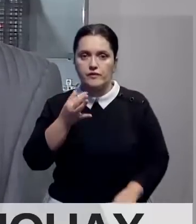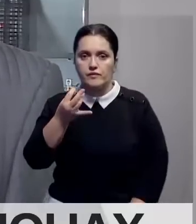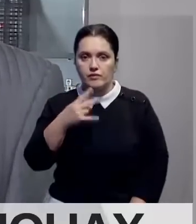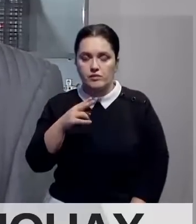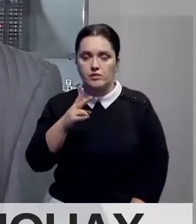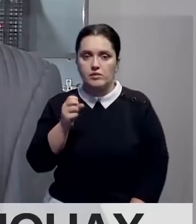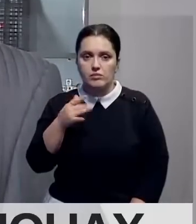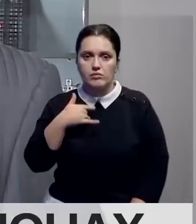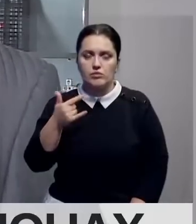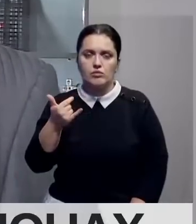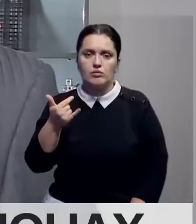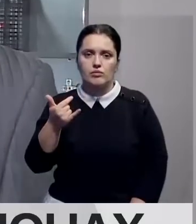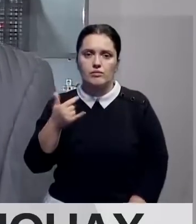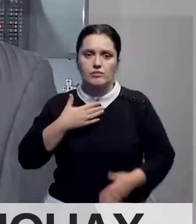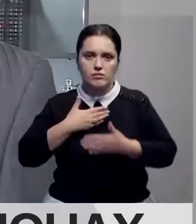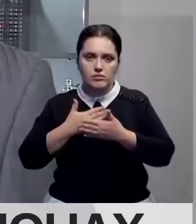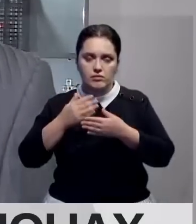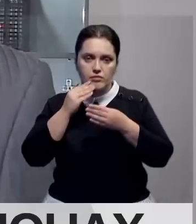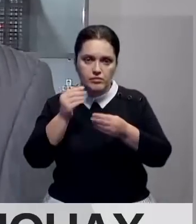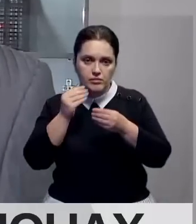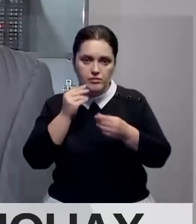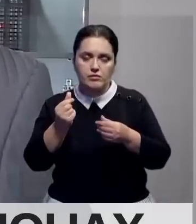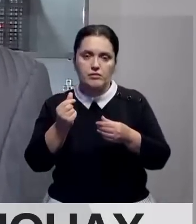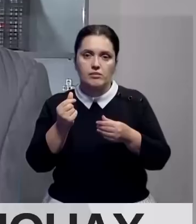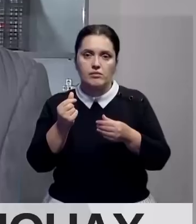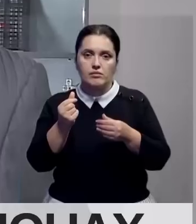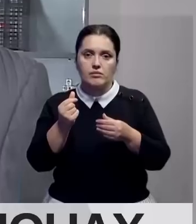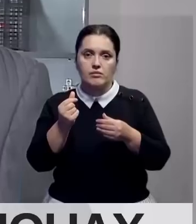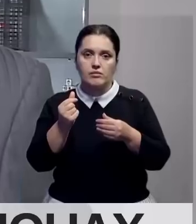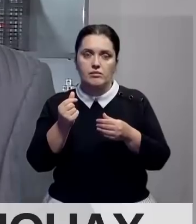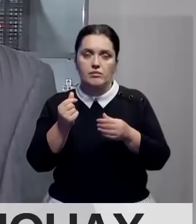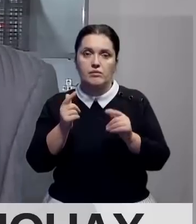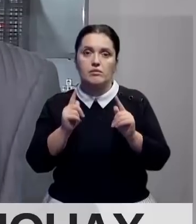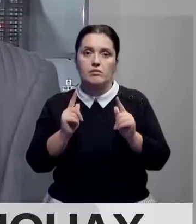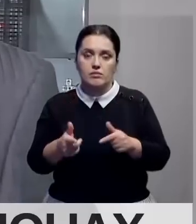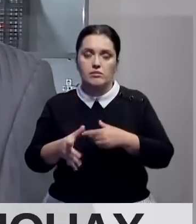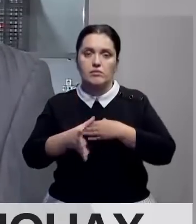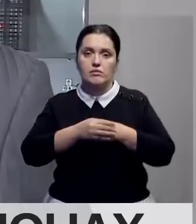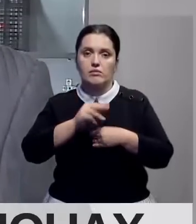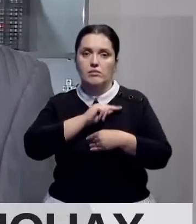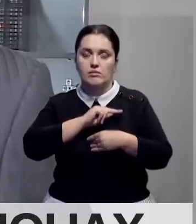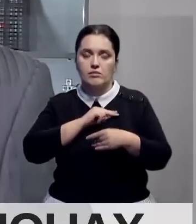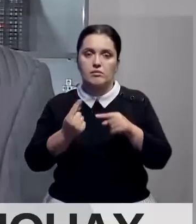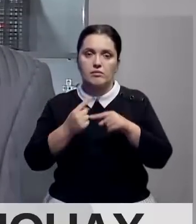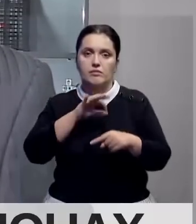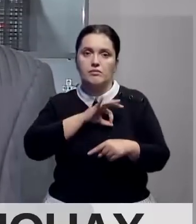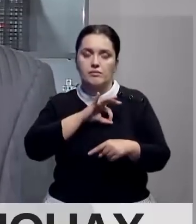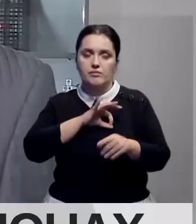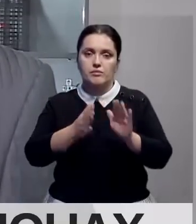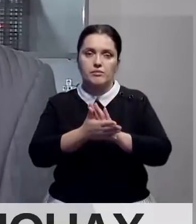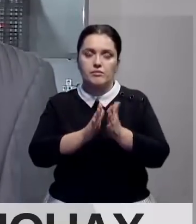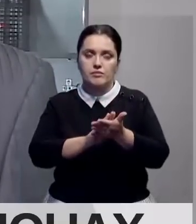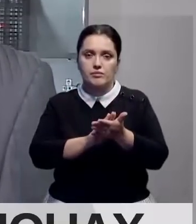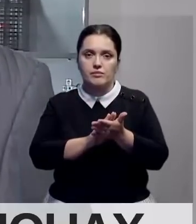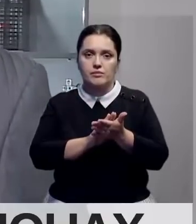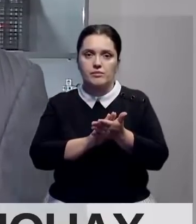куда мы активно привлекаем представителей бизнеса, открытых к инновациям и готовых сотрудничать на взаимовыгодных условиях с нашими